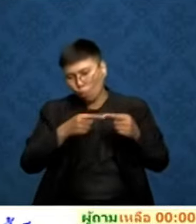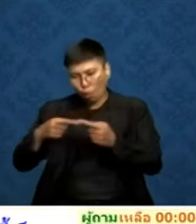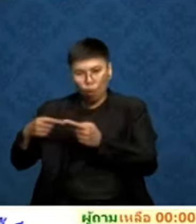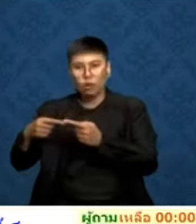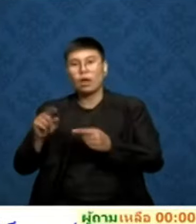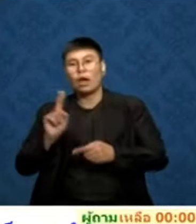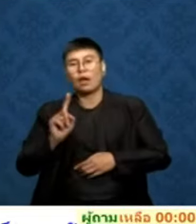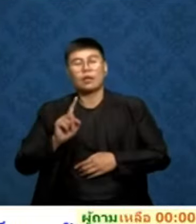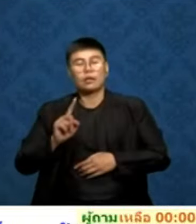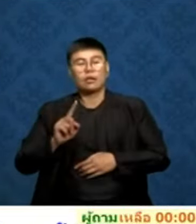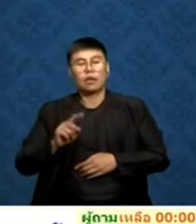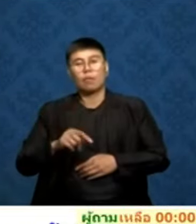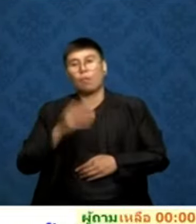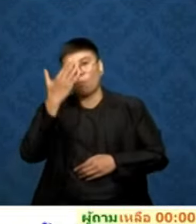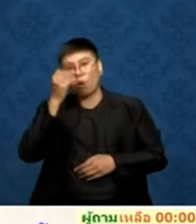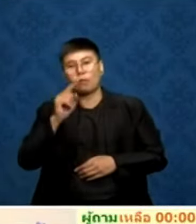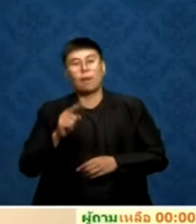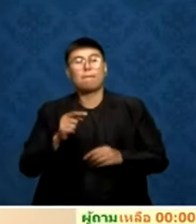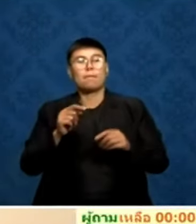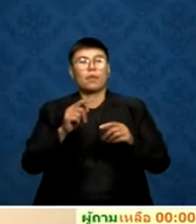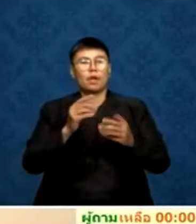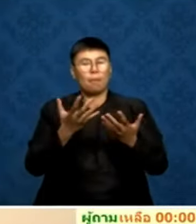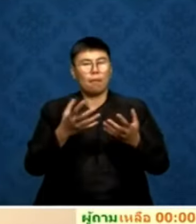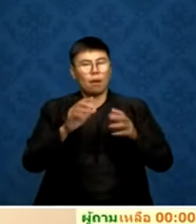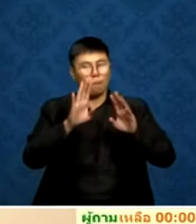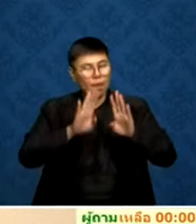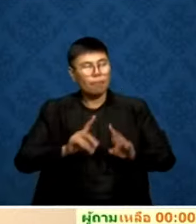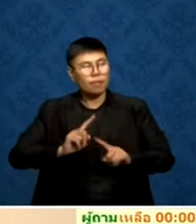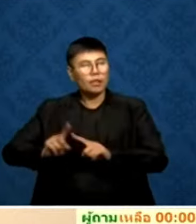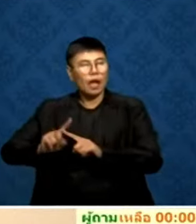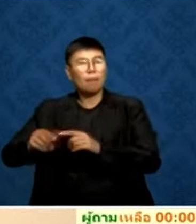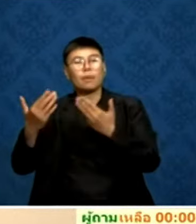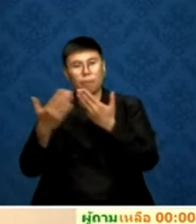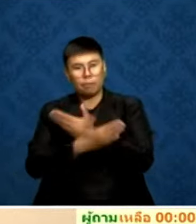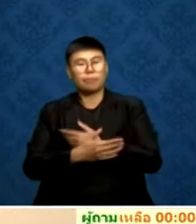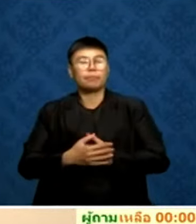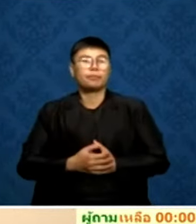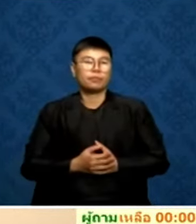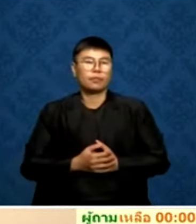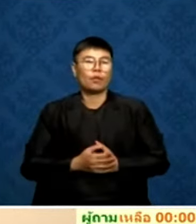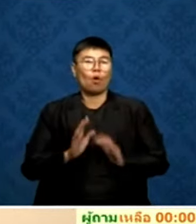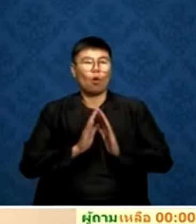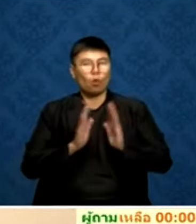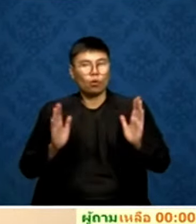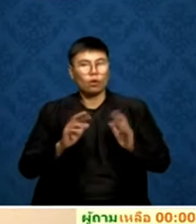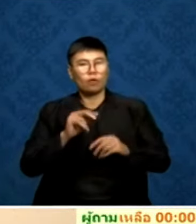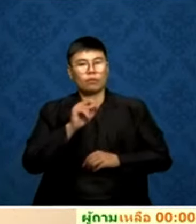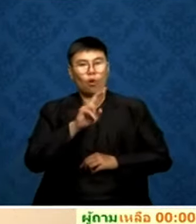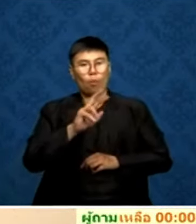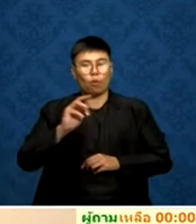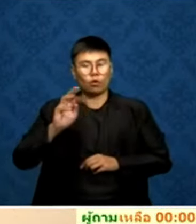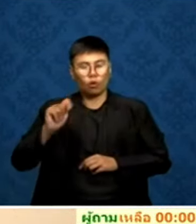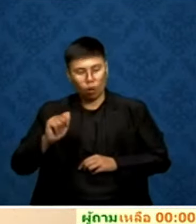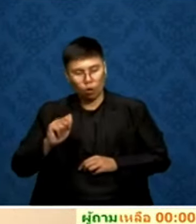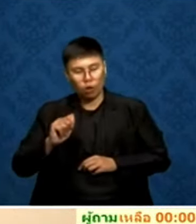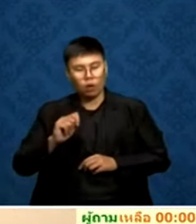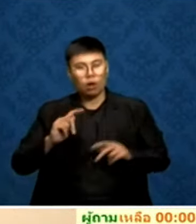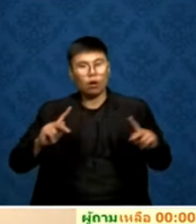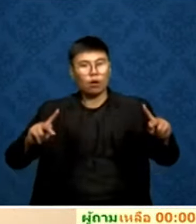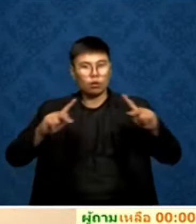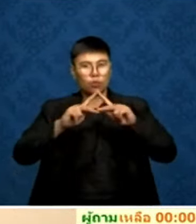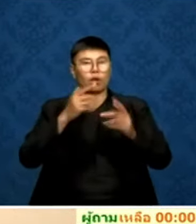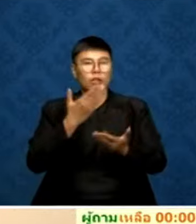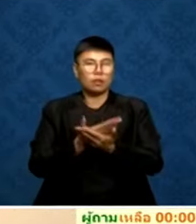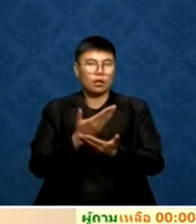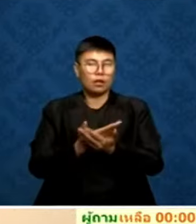จะเปลี่ยนไปเรื่อยๆครับขอบคุณครับ ครับขอบคุณท่านรัฐมนตรีว่าการกระทรวงการคลังครับแล้วก็ขอบคุ